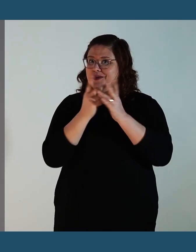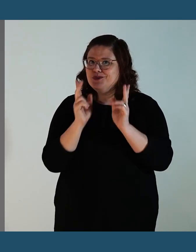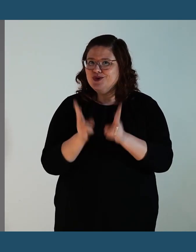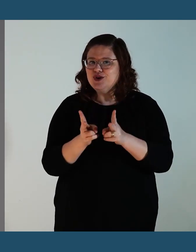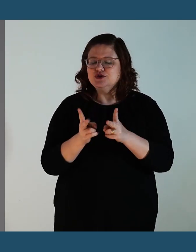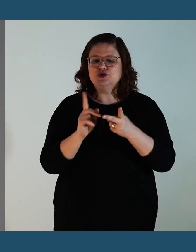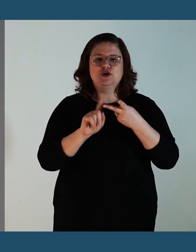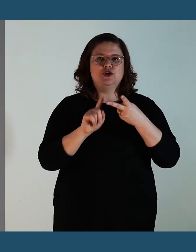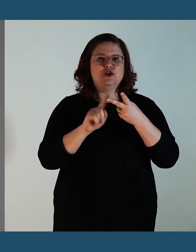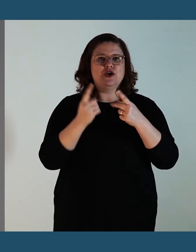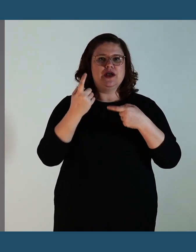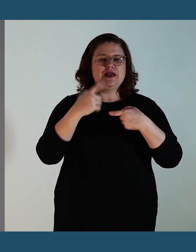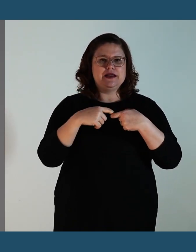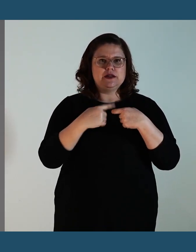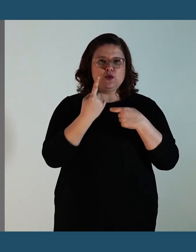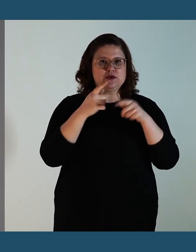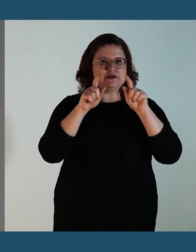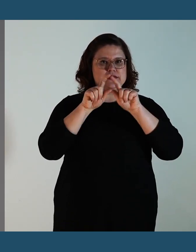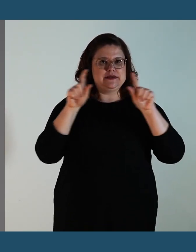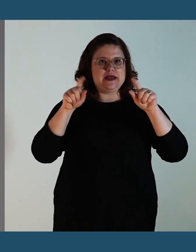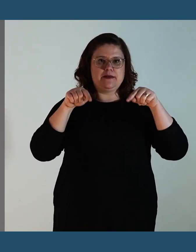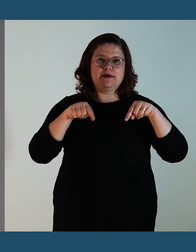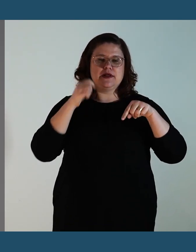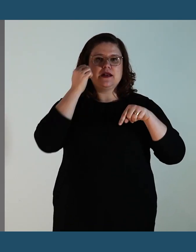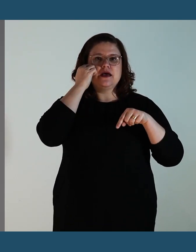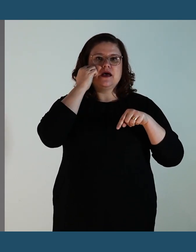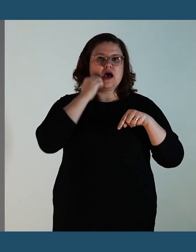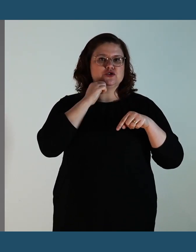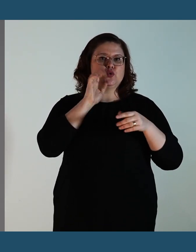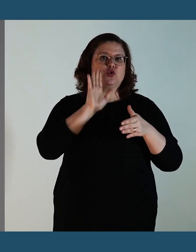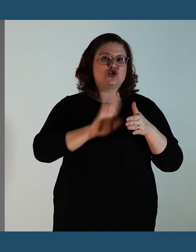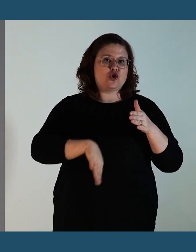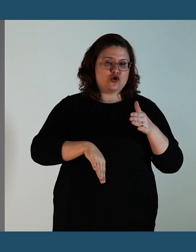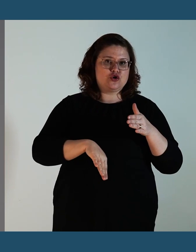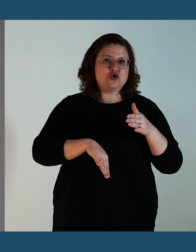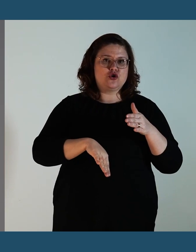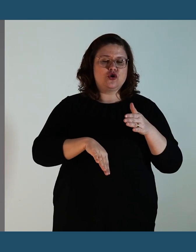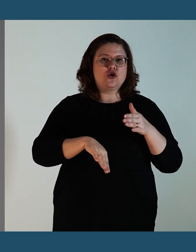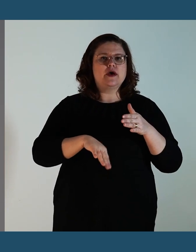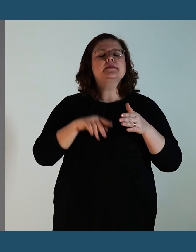vähän sinne, kun meillä oli täällä yhtenä aiheena myös se asunnottomuus ja muu, niin tämä